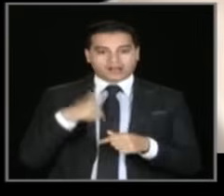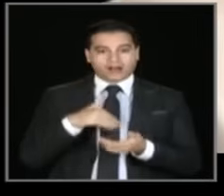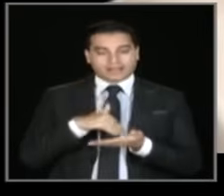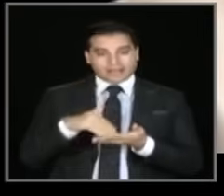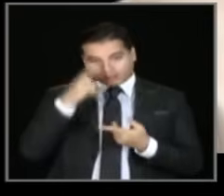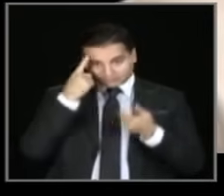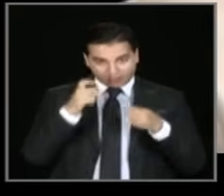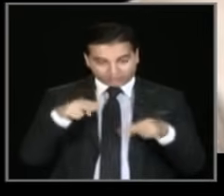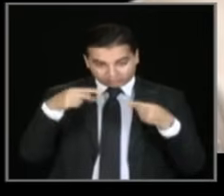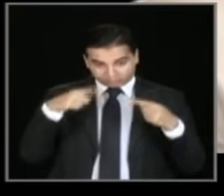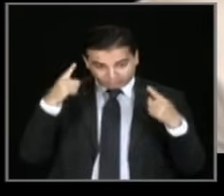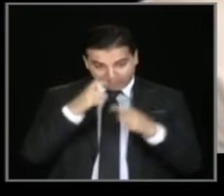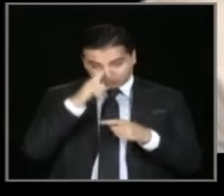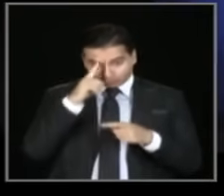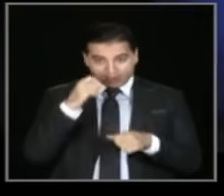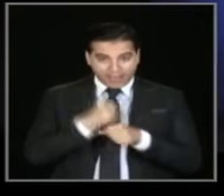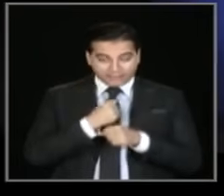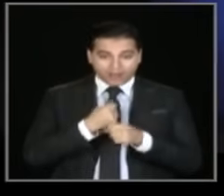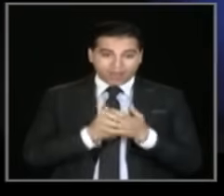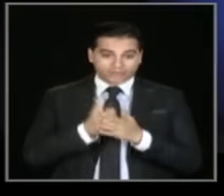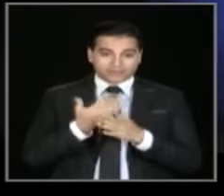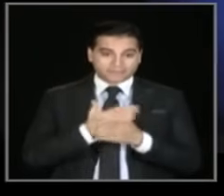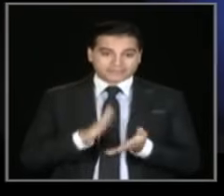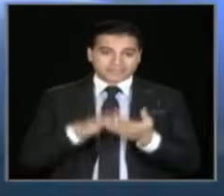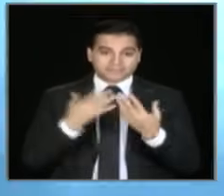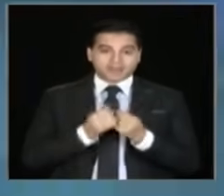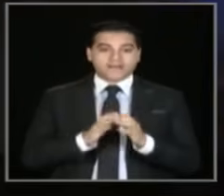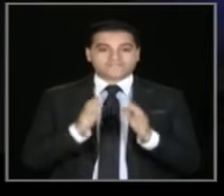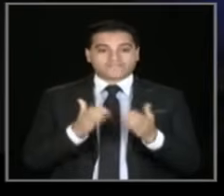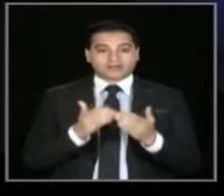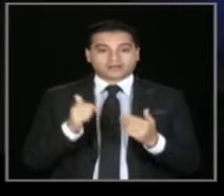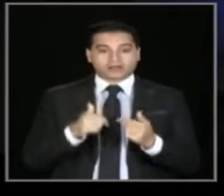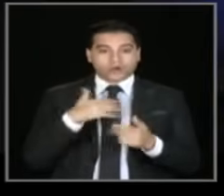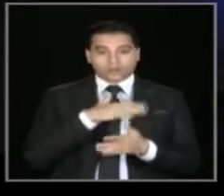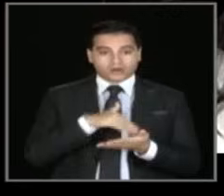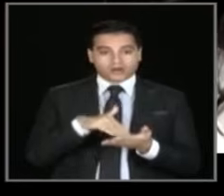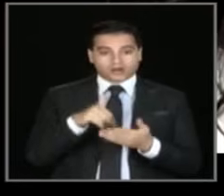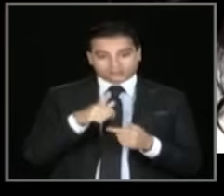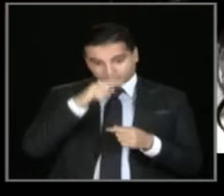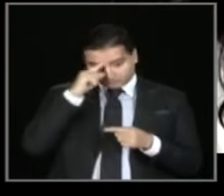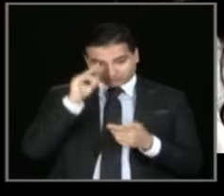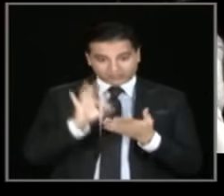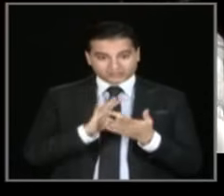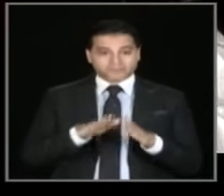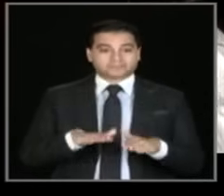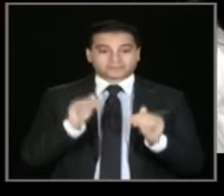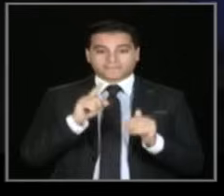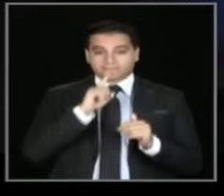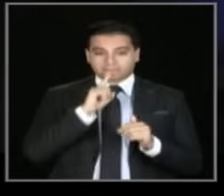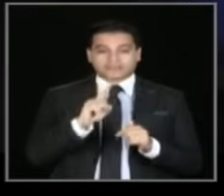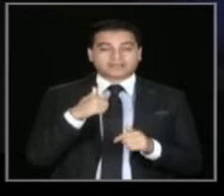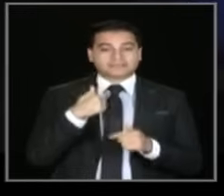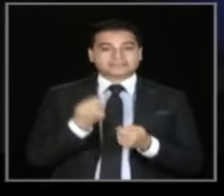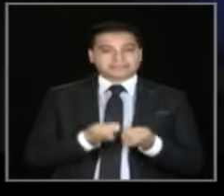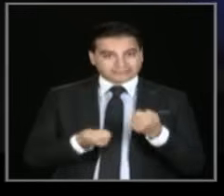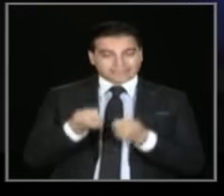تحت الضغط، ان شاء الله احاول اجيب اكبر عدد من النقاط وساعد الفريق ان احنا نكسب المباراه. برغم خروجنا من البطوله النهارده الا اننا عايزين نجيب اكبر عدد من النقاط